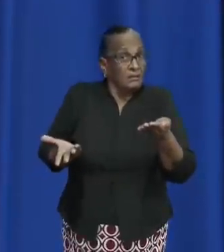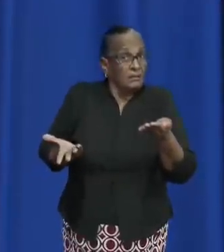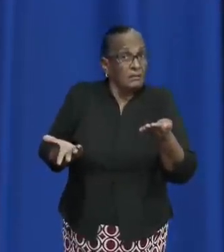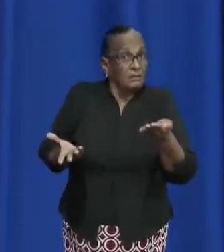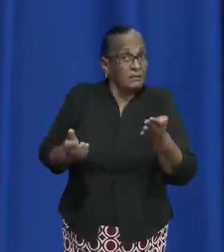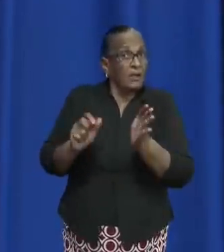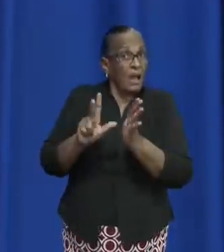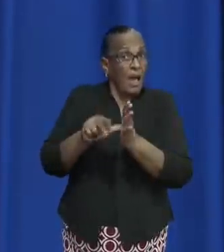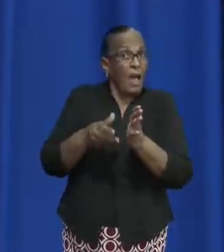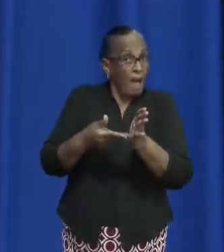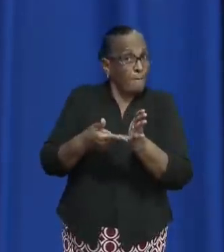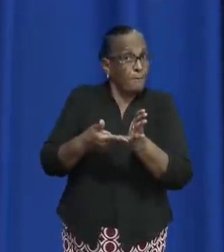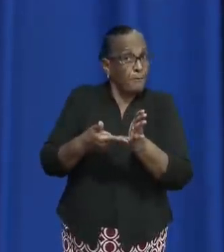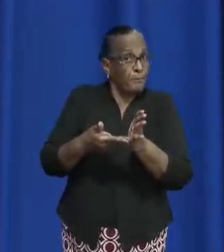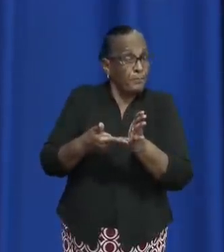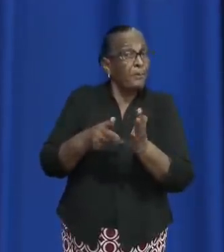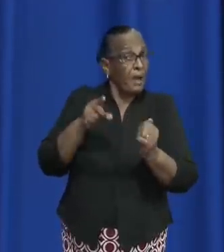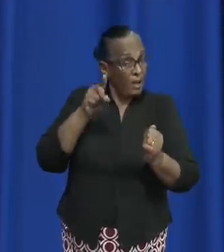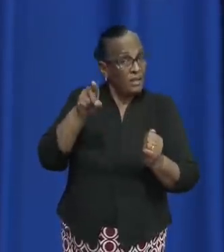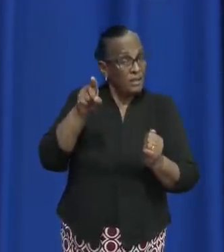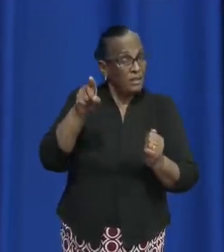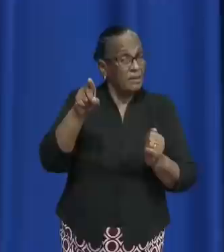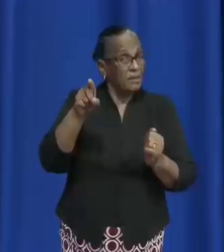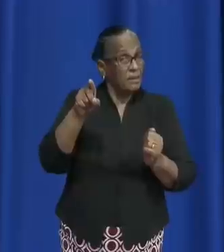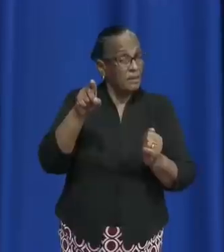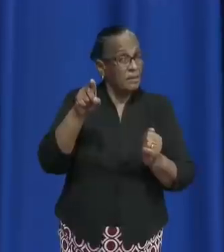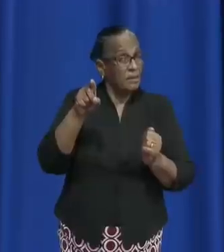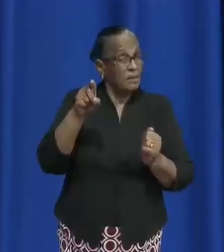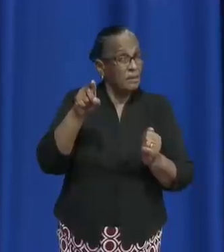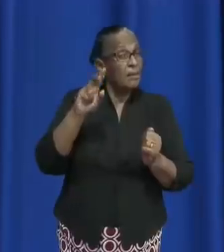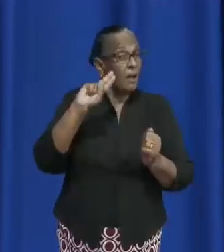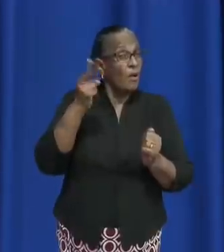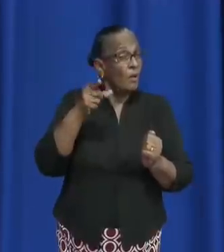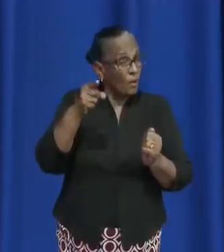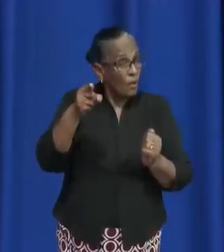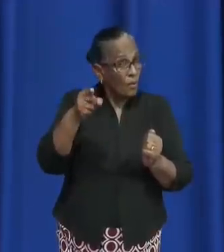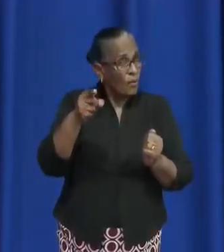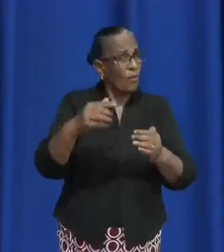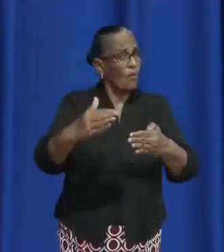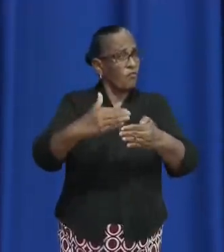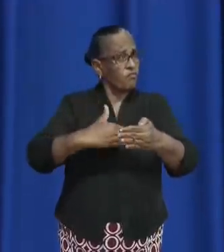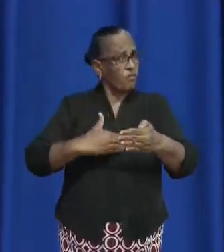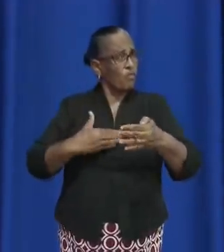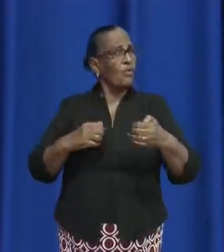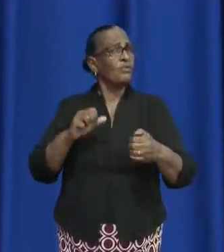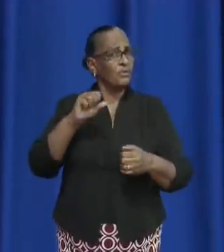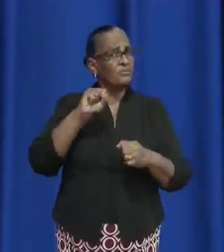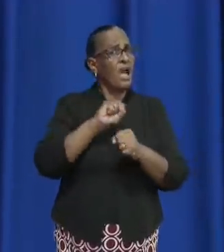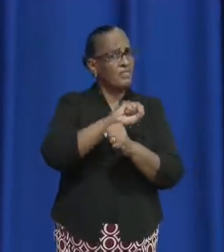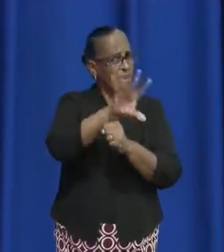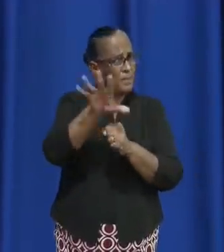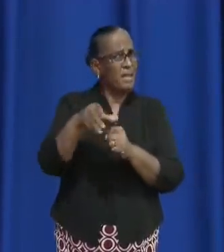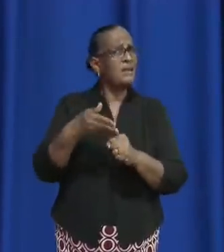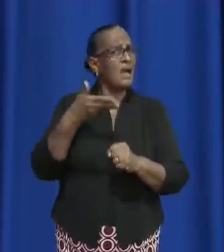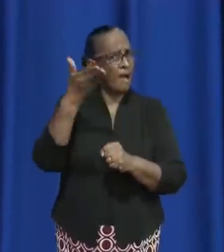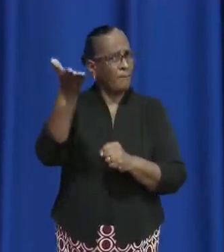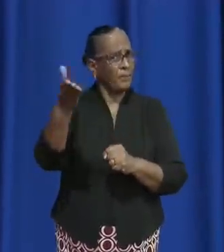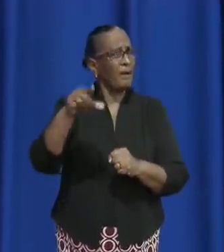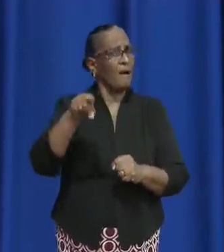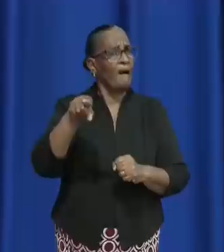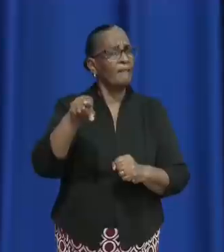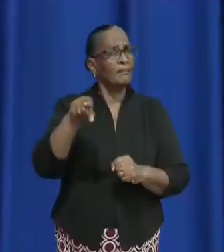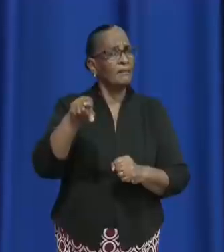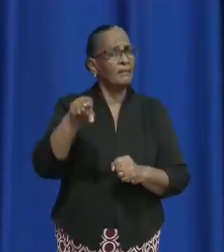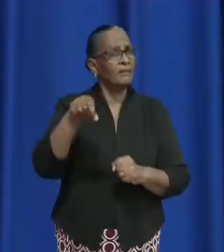app, en de vragen die u vooraf had gehad van de media. Daar hebben we het gehad voor dit moment.